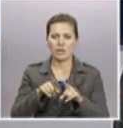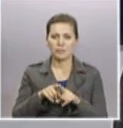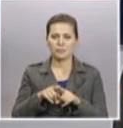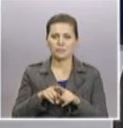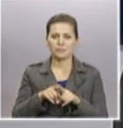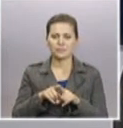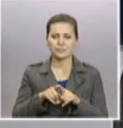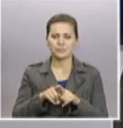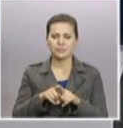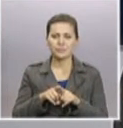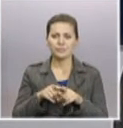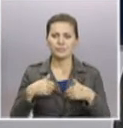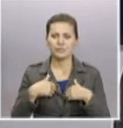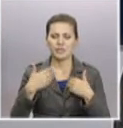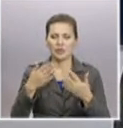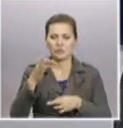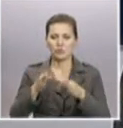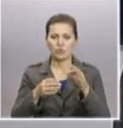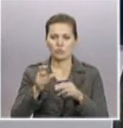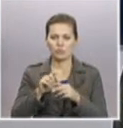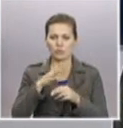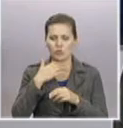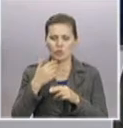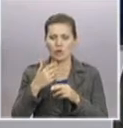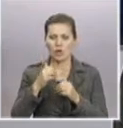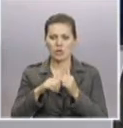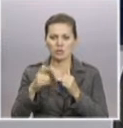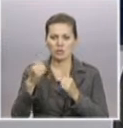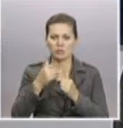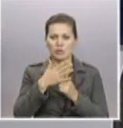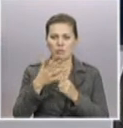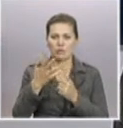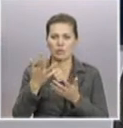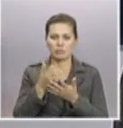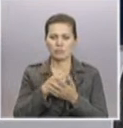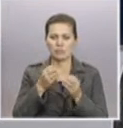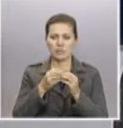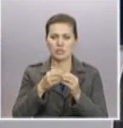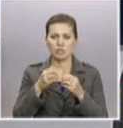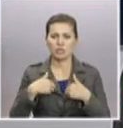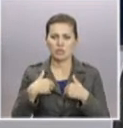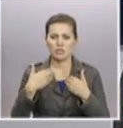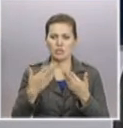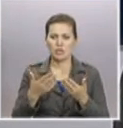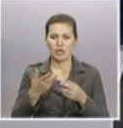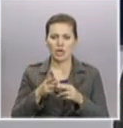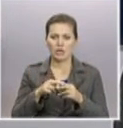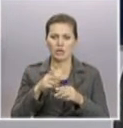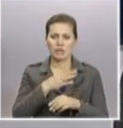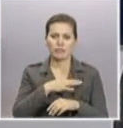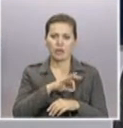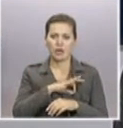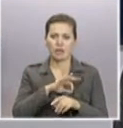такие. Обращений в суды очень много, почти каждую неделю мы получаем порядка 10 обращений. Это и